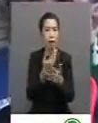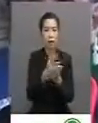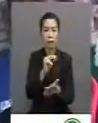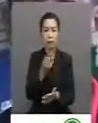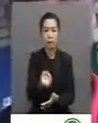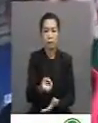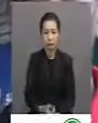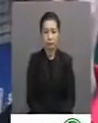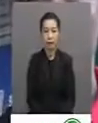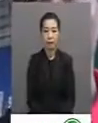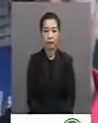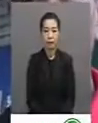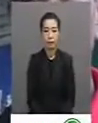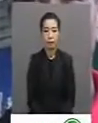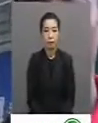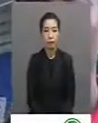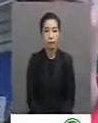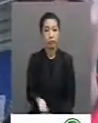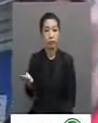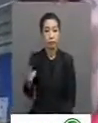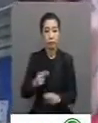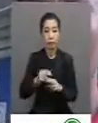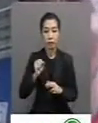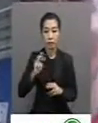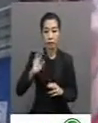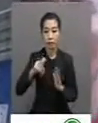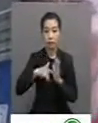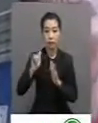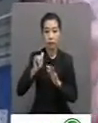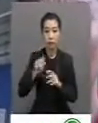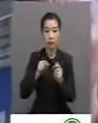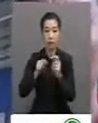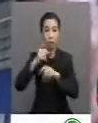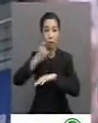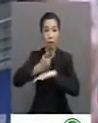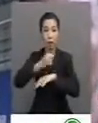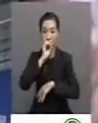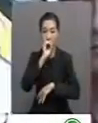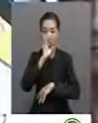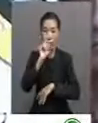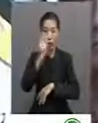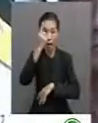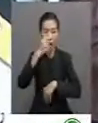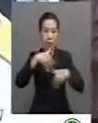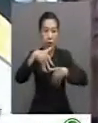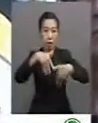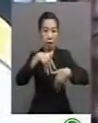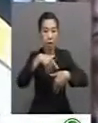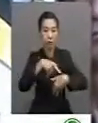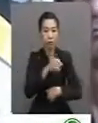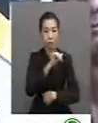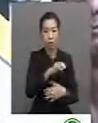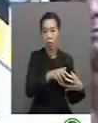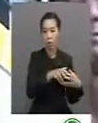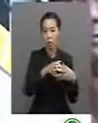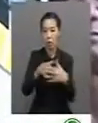ง ค่ะนายสมชายอำพันการในอำเภอรัตนบุรีค่ะบอกว่าตอนแรกชาวบ้านเข้าร้องเรียนที่ศูนย์ดำรงธร